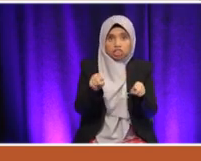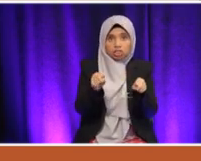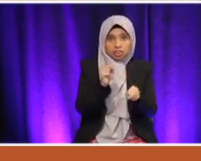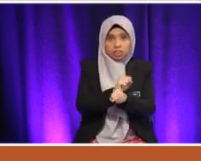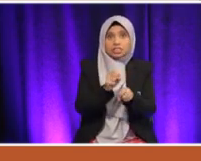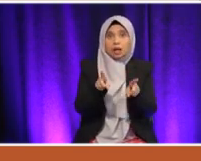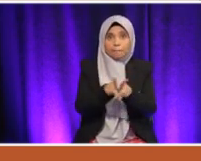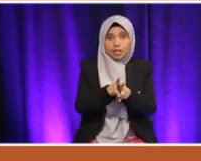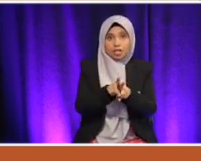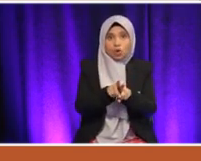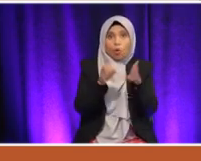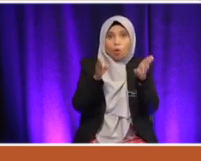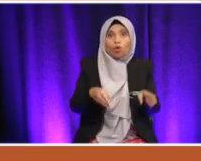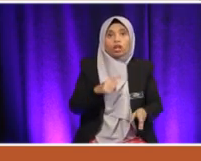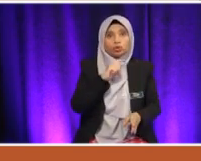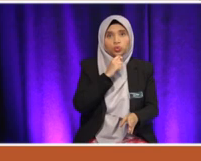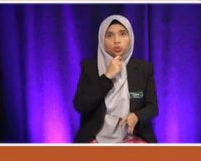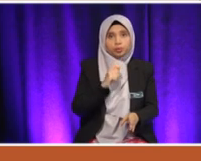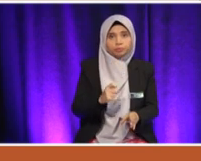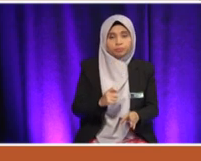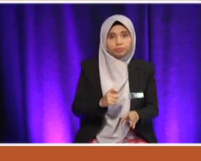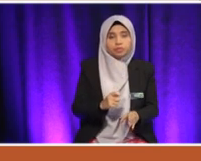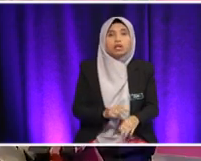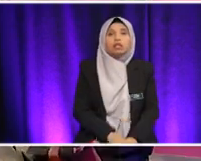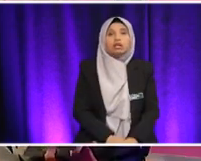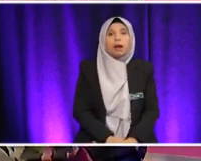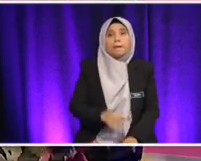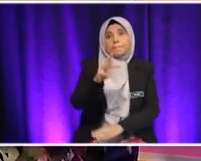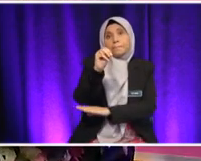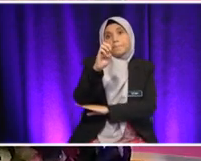seterusnya mengamalkan mekanik badan yang betul demikian